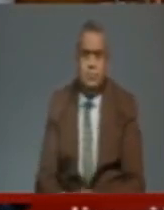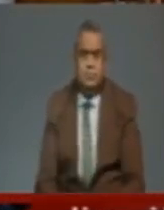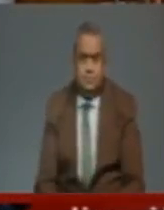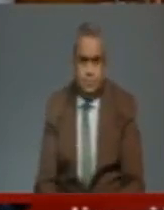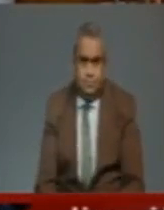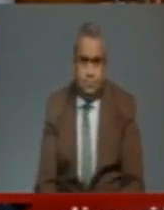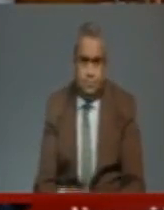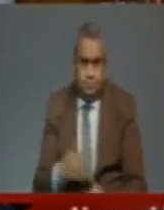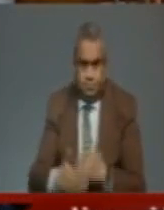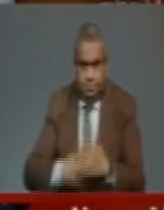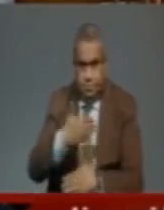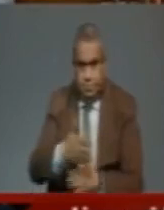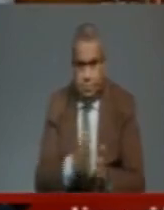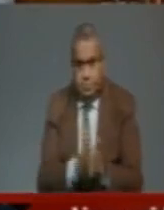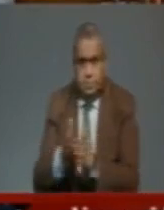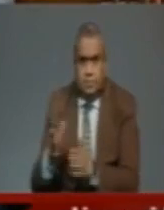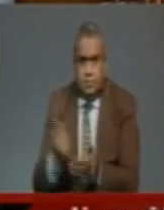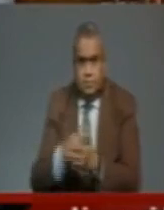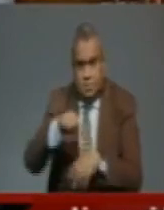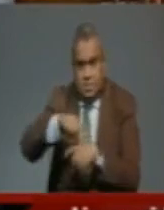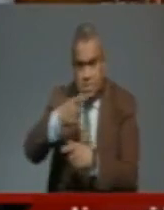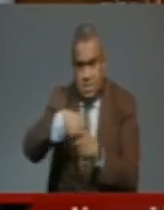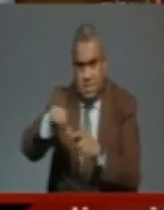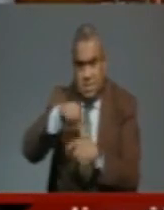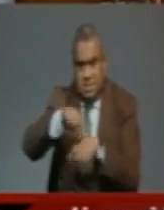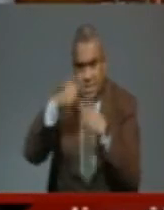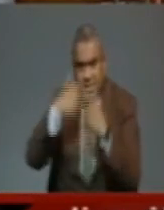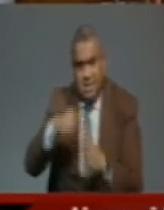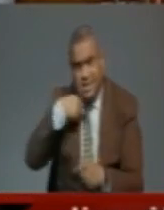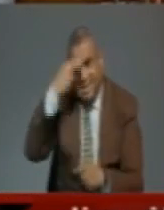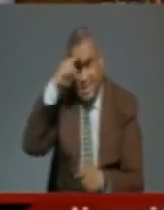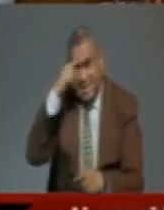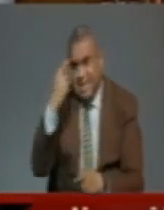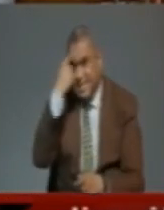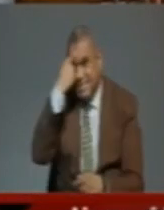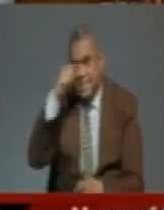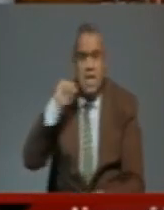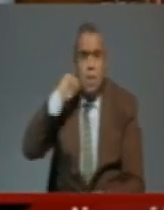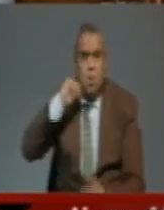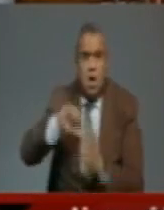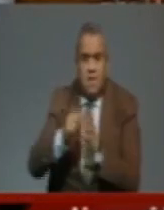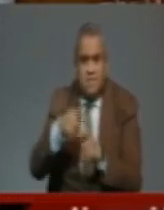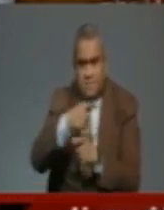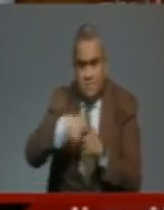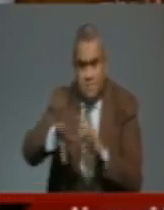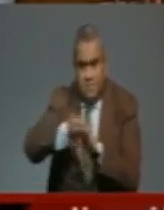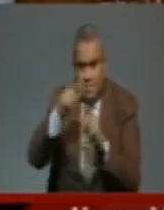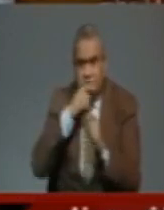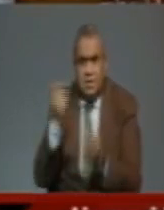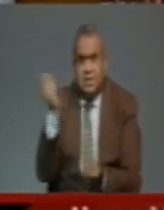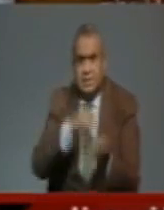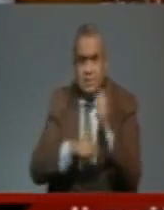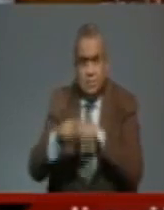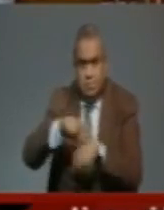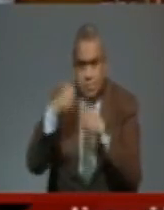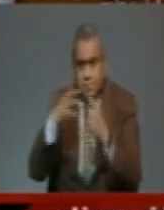بعديه على طول فن من ميناء الجاف في مدينه السادات، ده ايضا مدينه صناعيه. احنا فن بنعمل في كل المدن الصناعيه بتاعتنا او بنيجي نختار الميناء